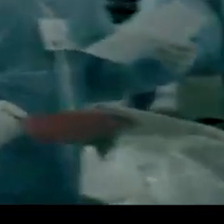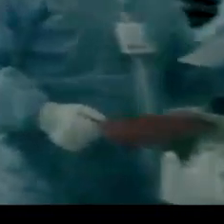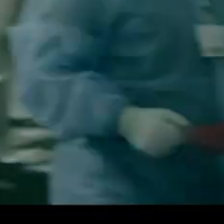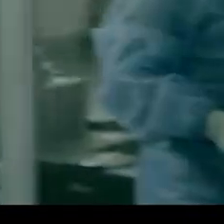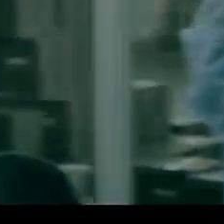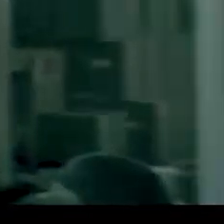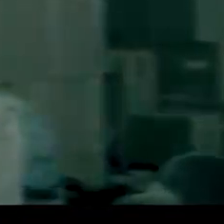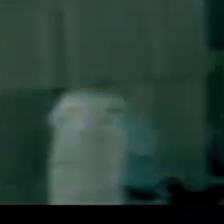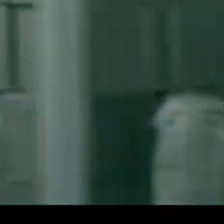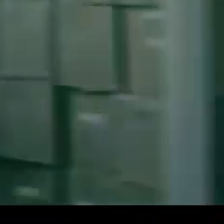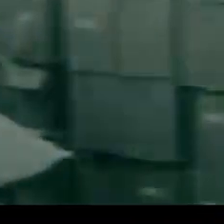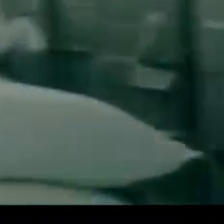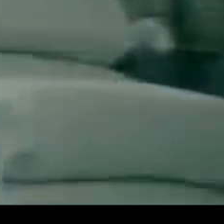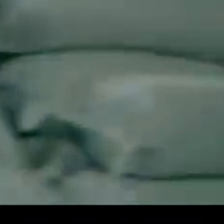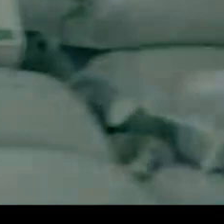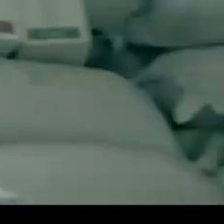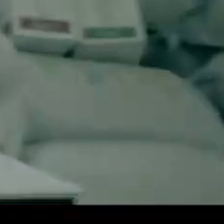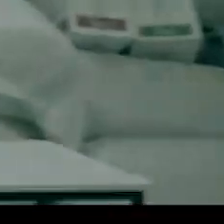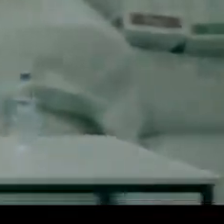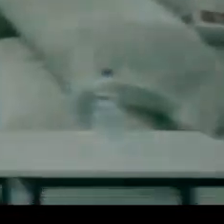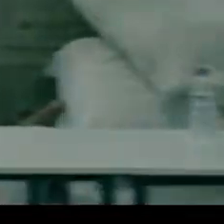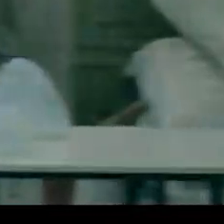Bo'ldi, tushunarli.